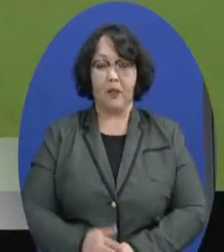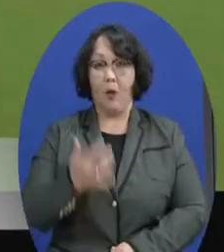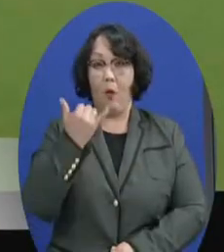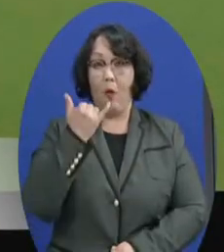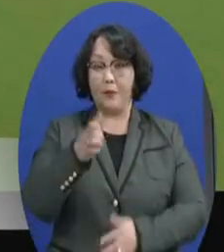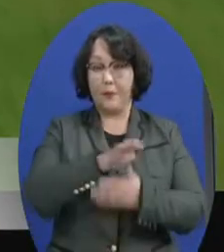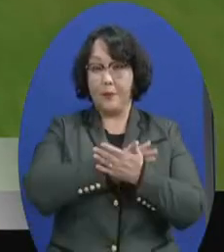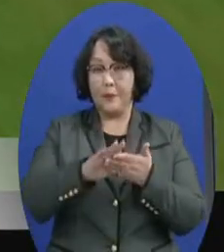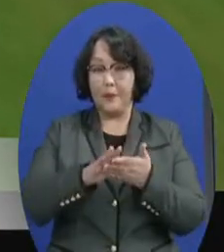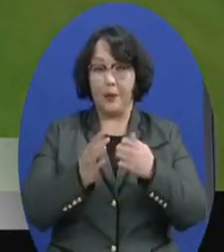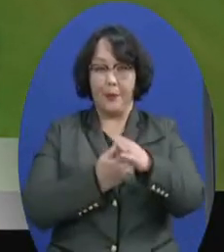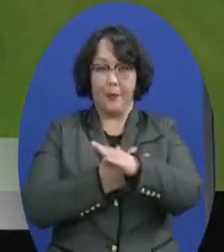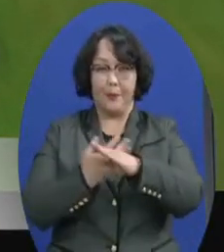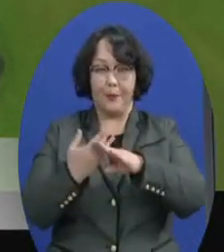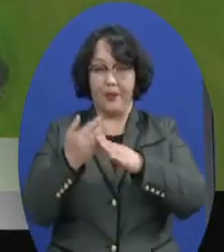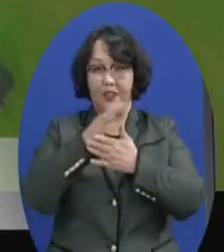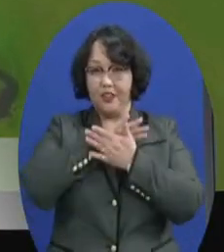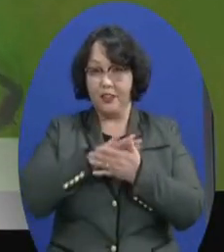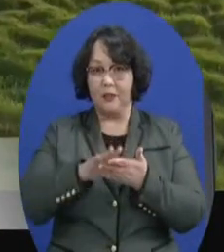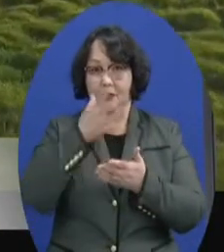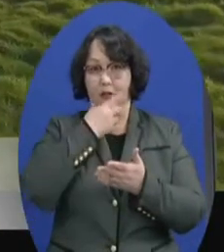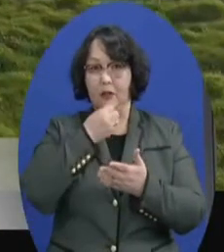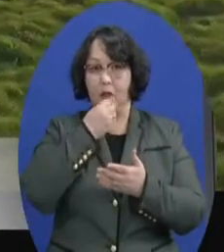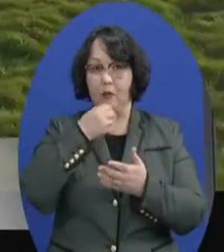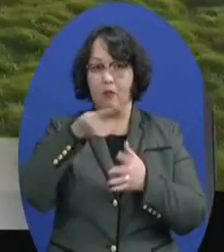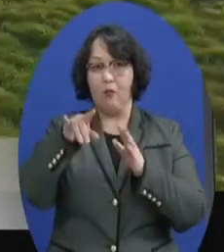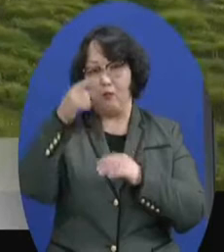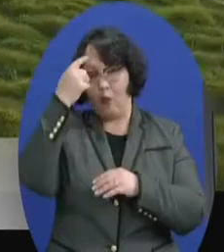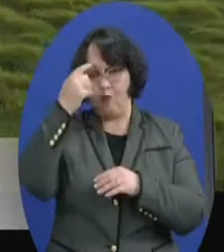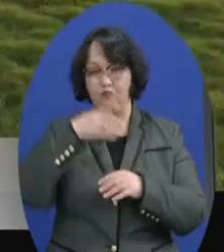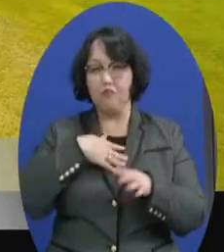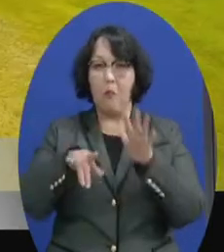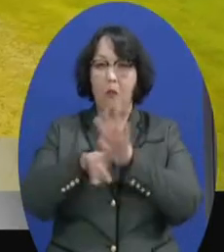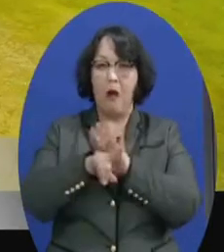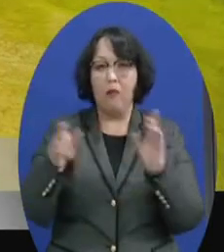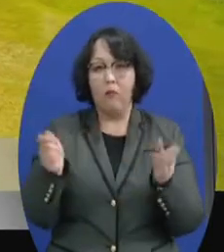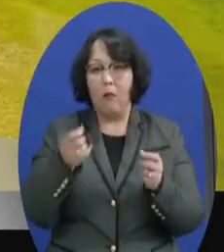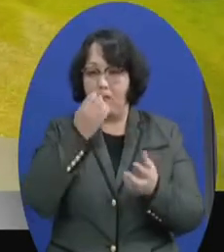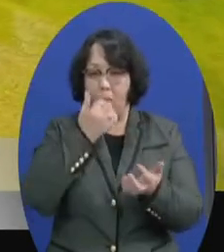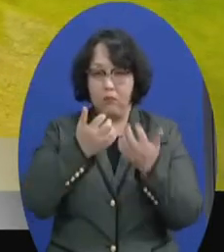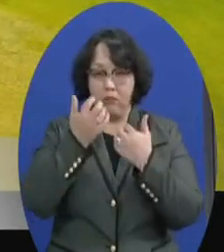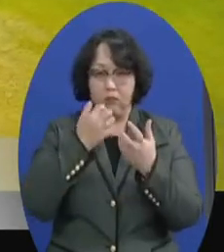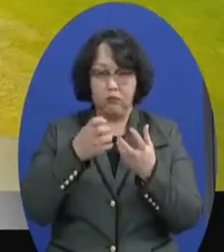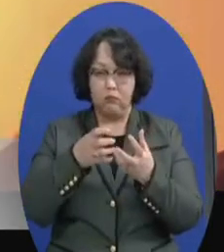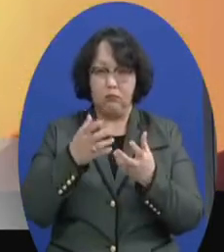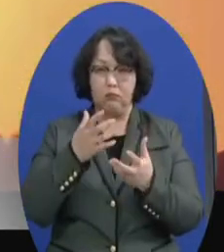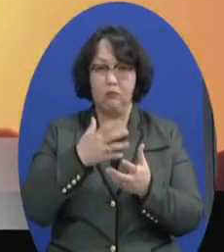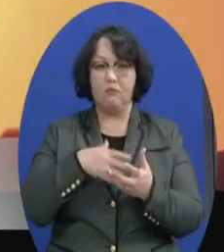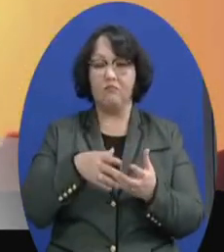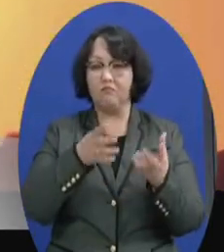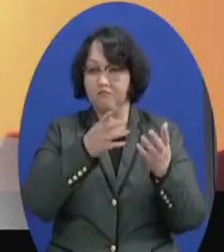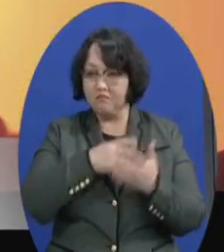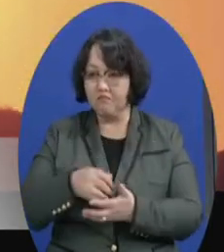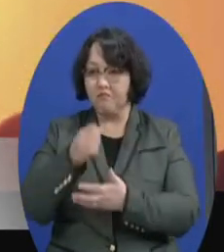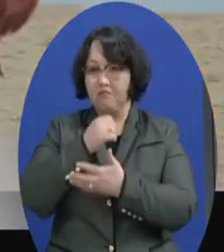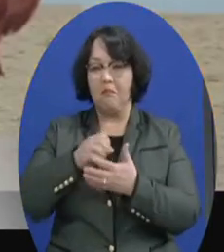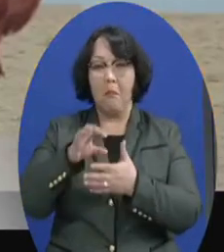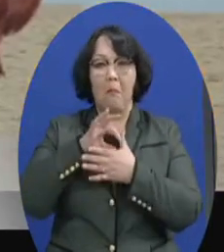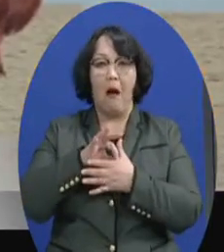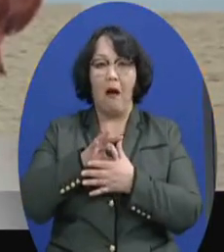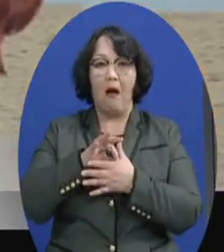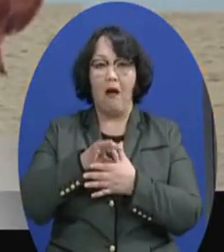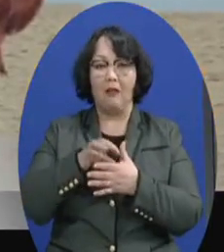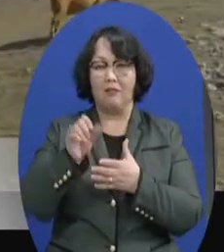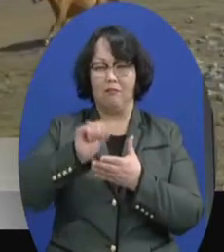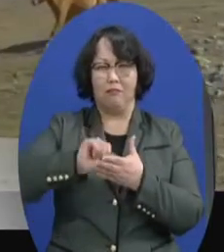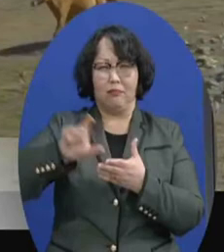Усны тунгалаг өвсний сортоор идэшилдэг бэлчээрийн Монгол малын мах түүхийд дэлхийд хаанч үнэтэй тансаг хэрэглэн тооцогддог. Гэтэл